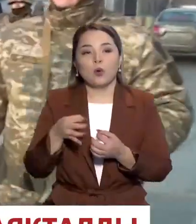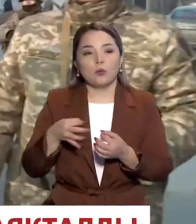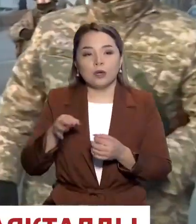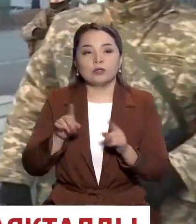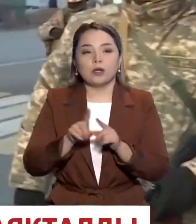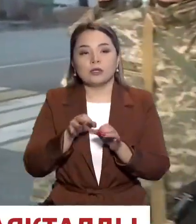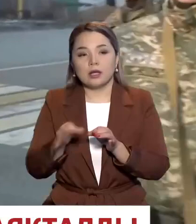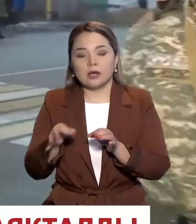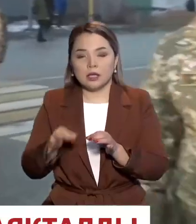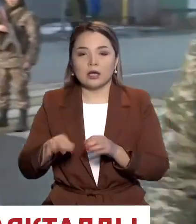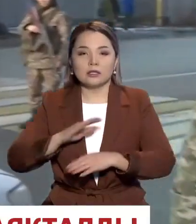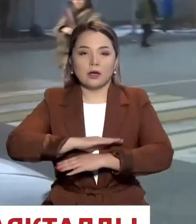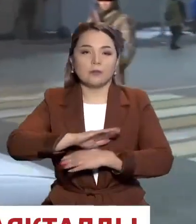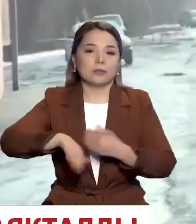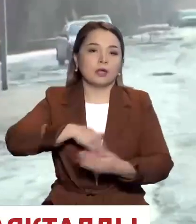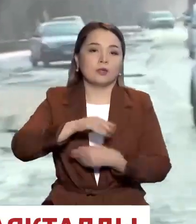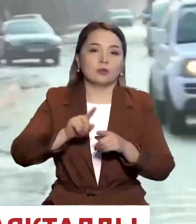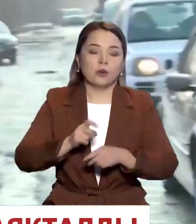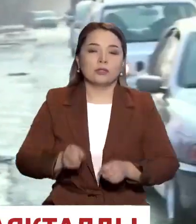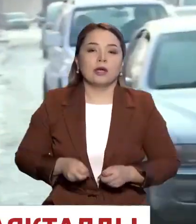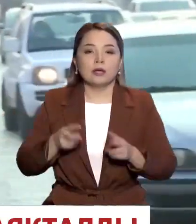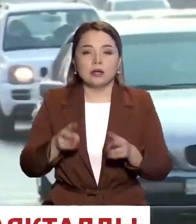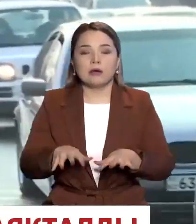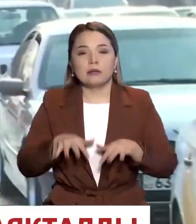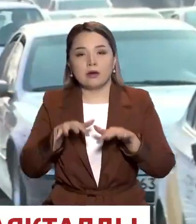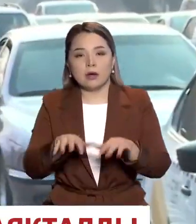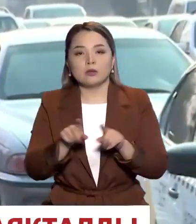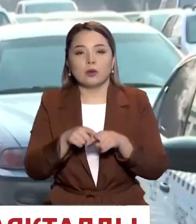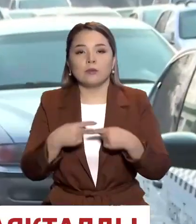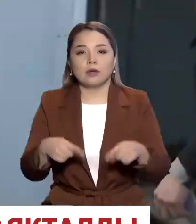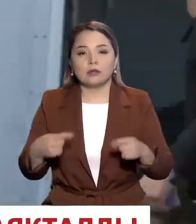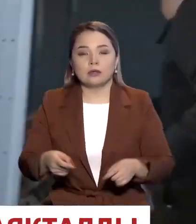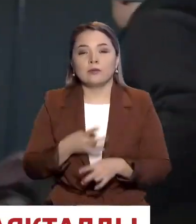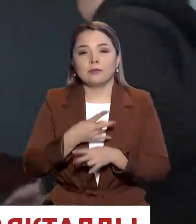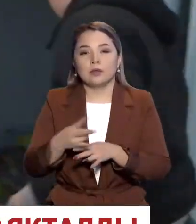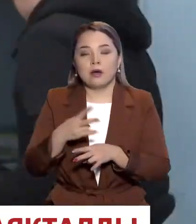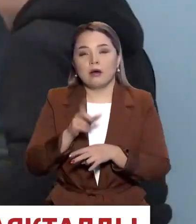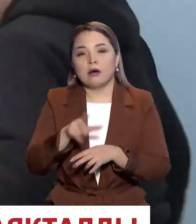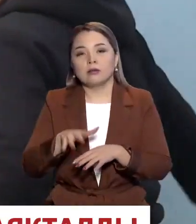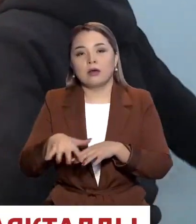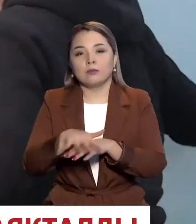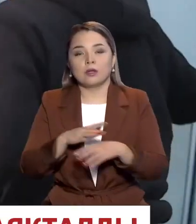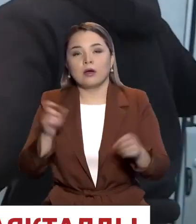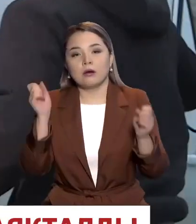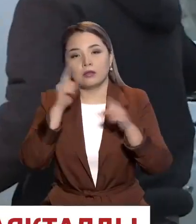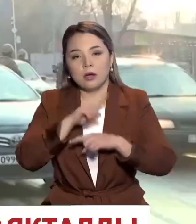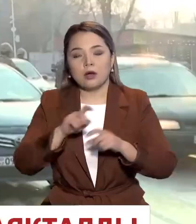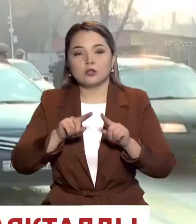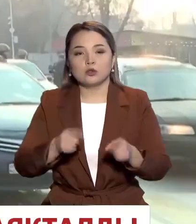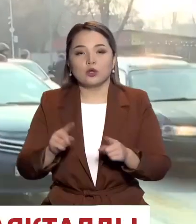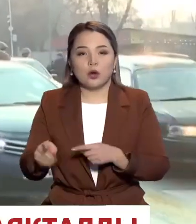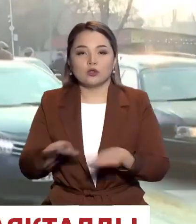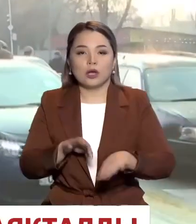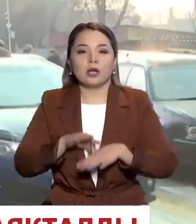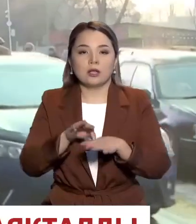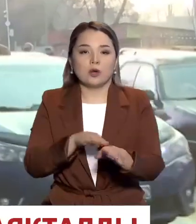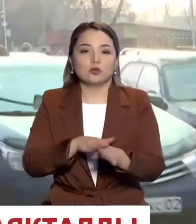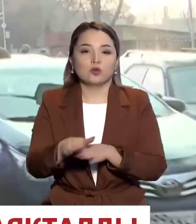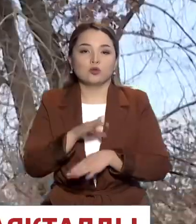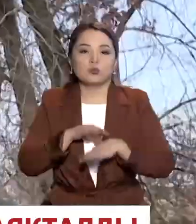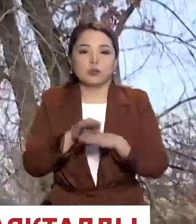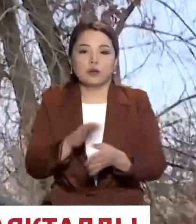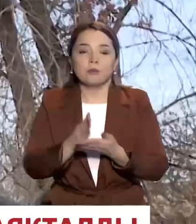облыстарында жаппай тәртіпсіздік кезінде террористік және басқа да қылмысқа қатысы бар адамдар анықтау және ұстау шаралары іске асырылып